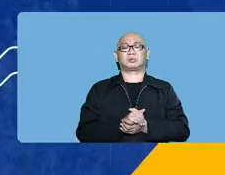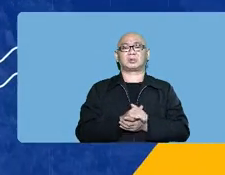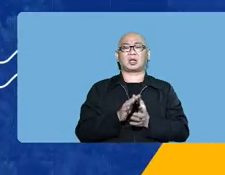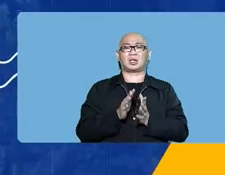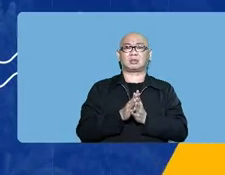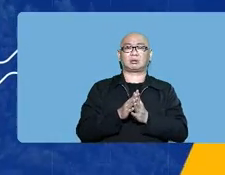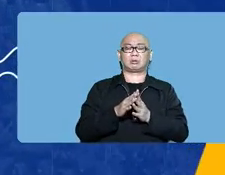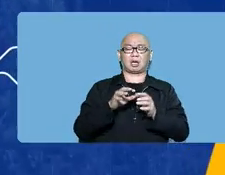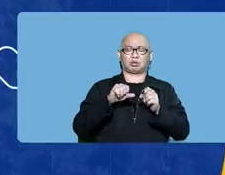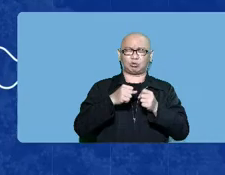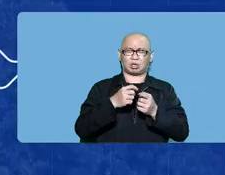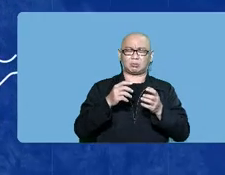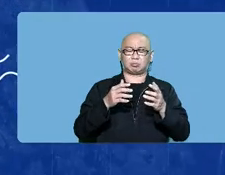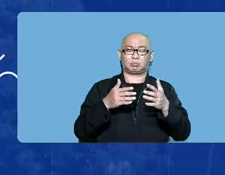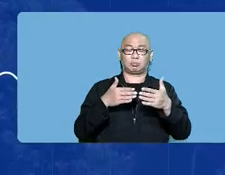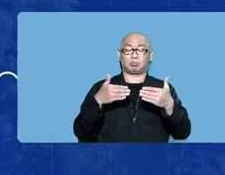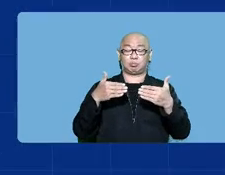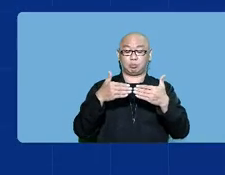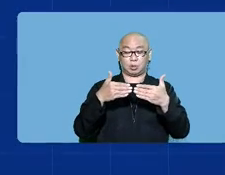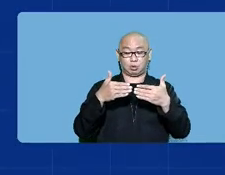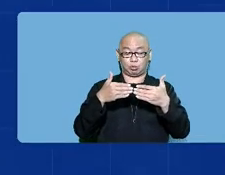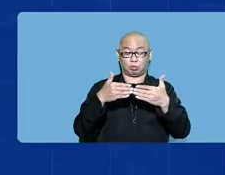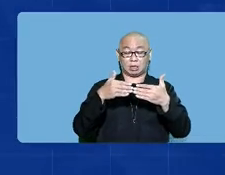akan menghancurkan bendungan itu.